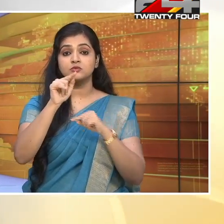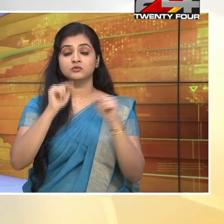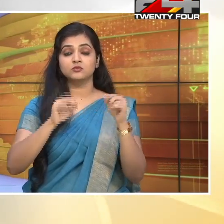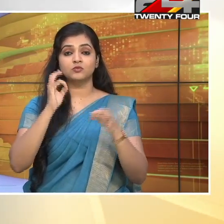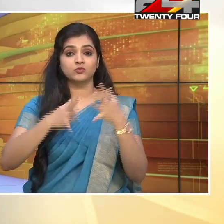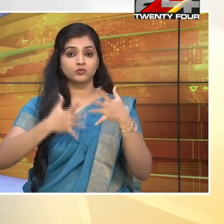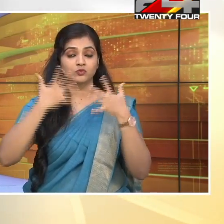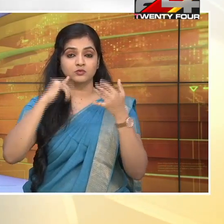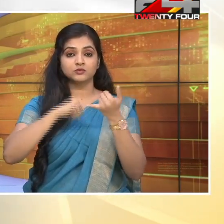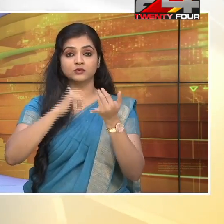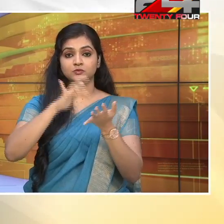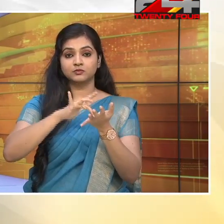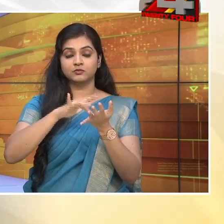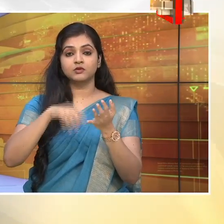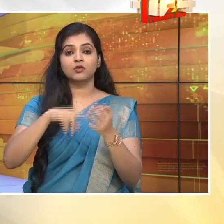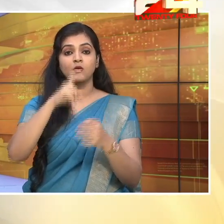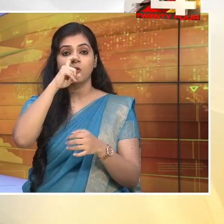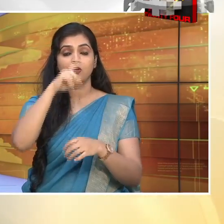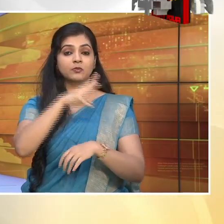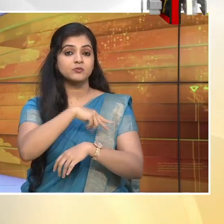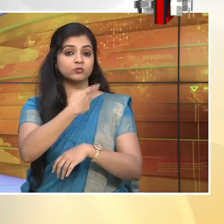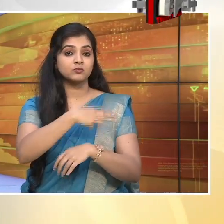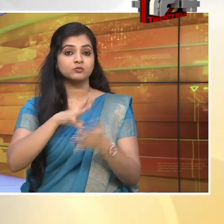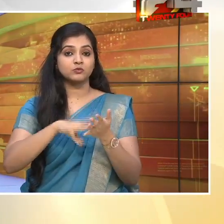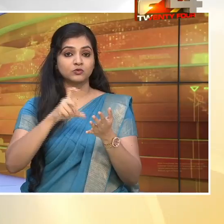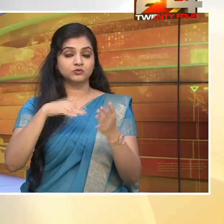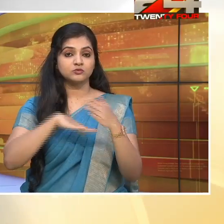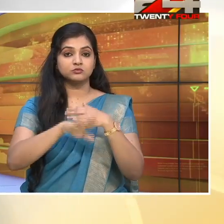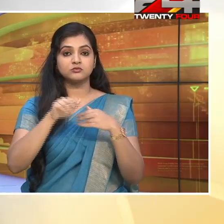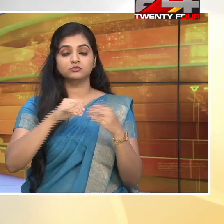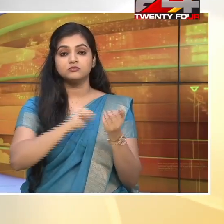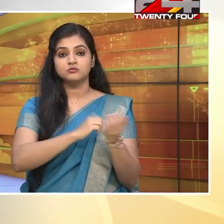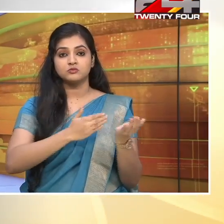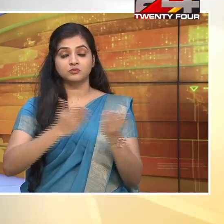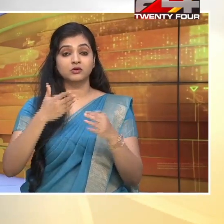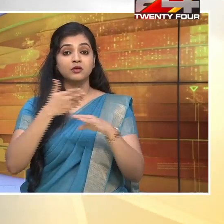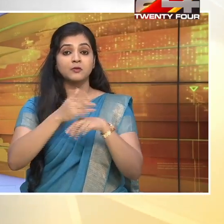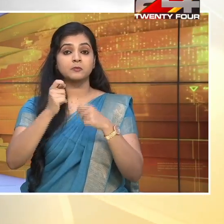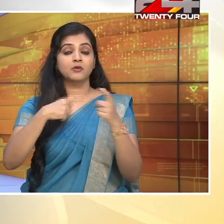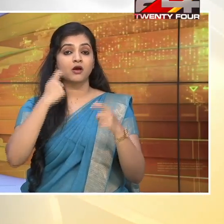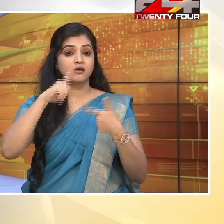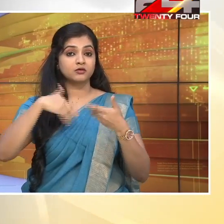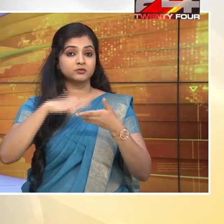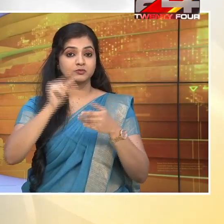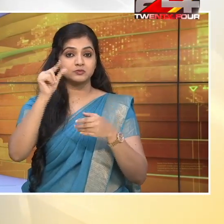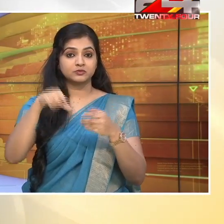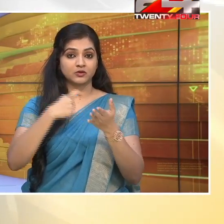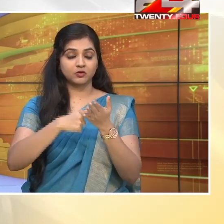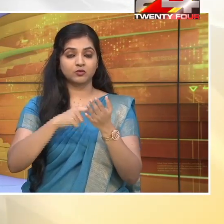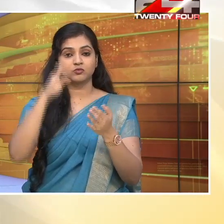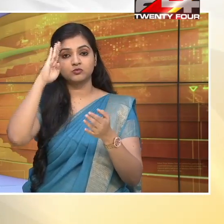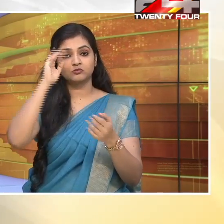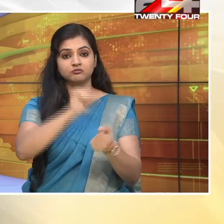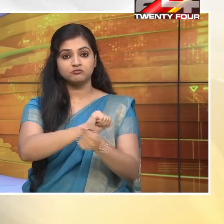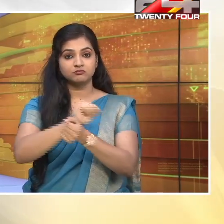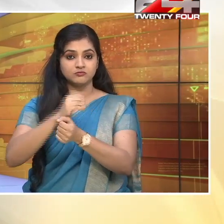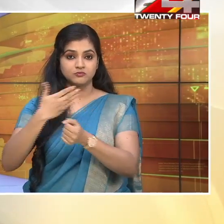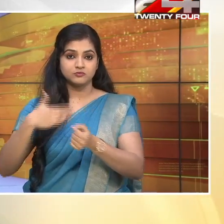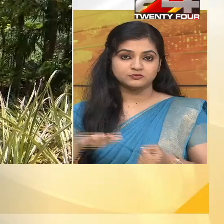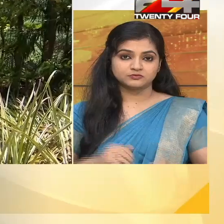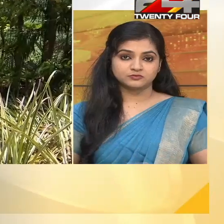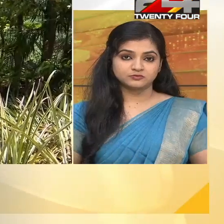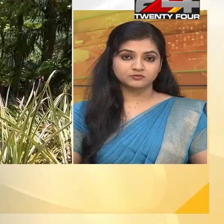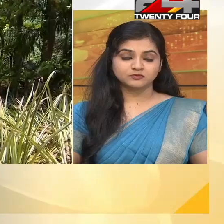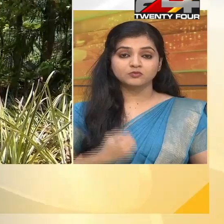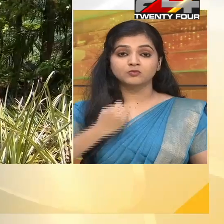40% പൊള്ളലേറ്റ സോന കോട്ടയം മെഡിക്കൽ കോളേജ് ആശുപത്രിയിൽ ചികിത്സയിലാണ്. ആക്രമണം നടത്തിയ ഭർത്താവ് രാഹുലിനെ പോലീസ് കസ്റ്റഡിയിലെടുത്തു.